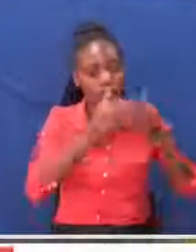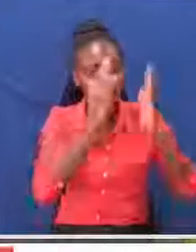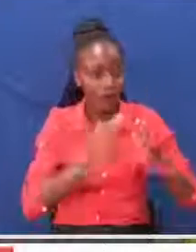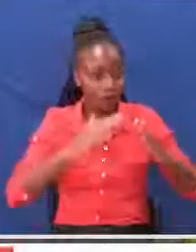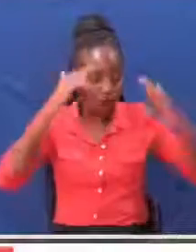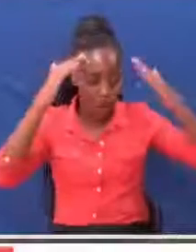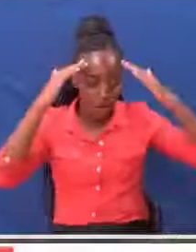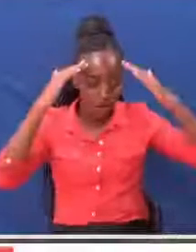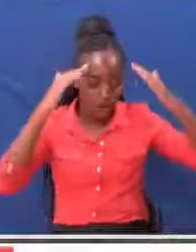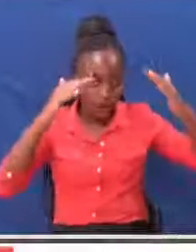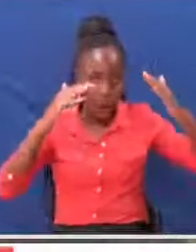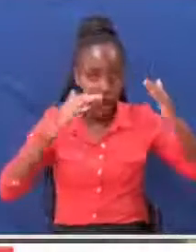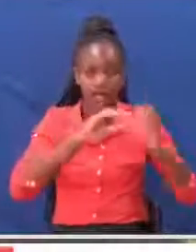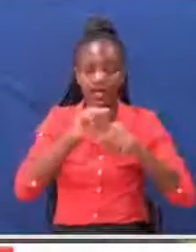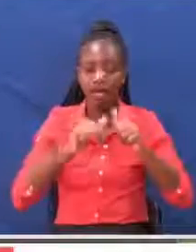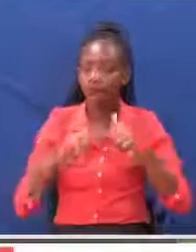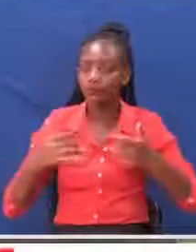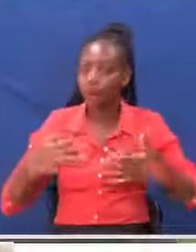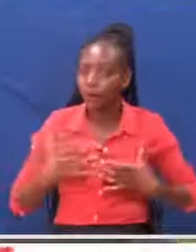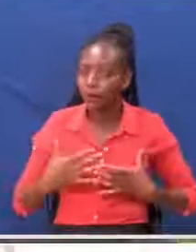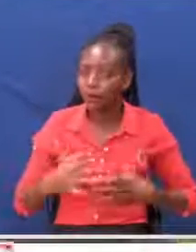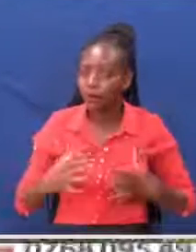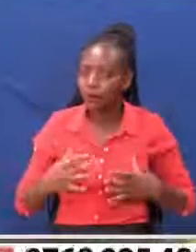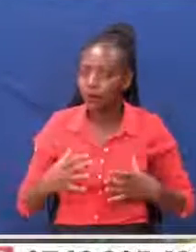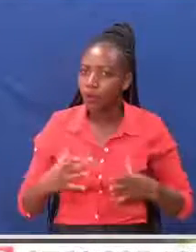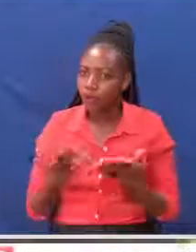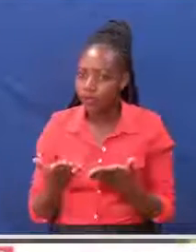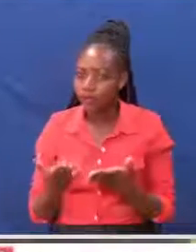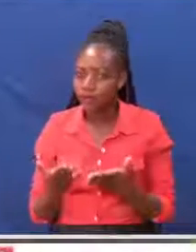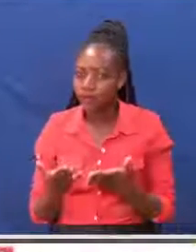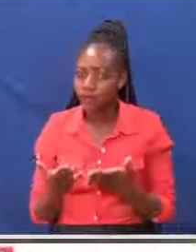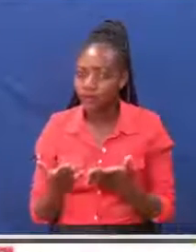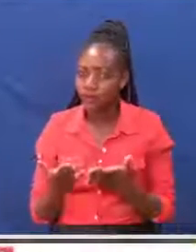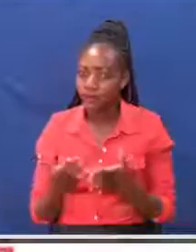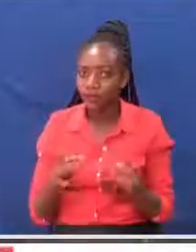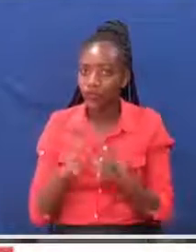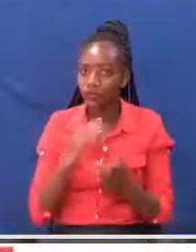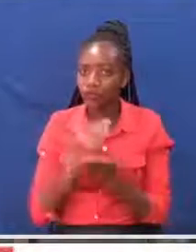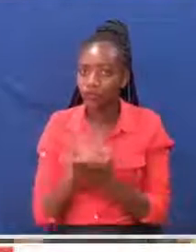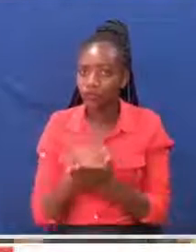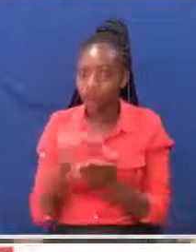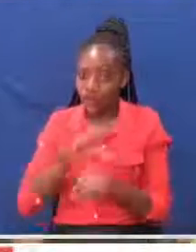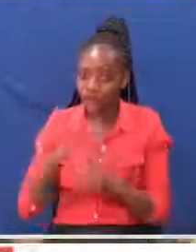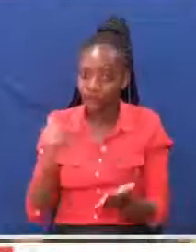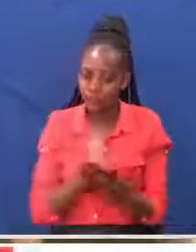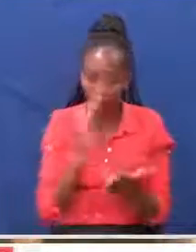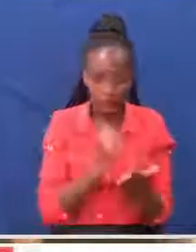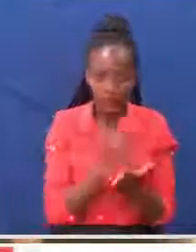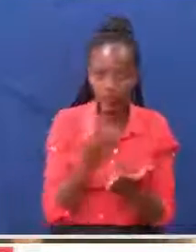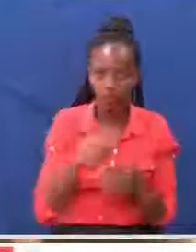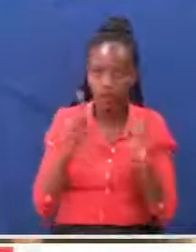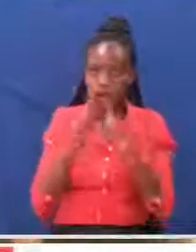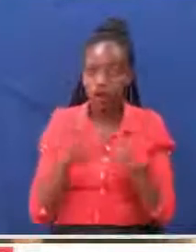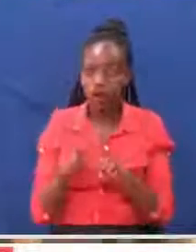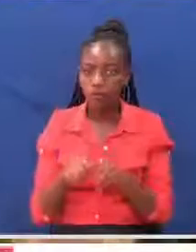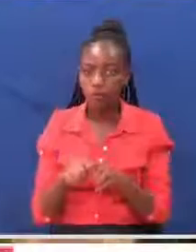kwa watu wa Bondeni wapate ngaa kazi hizi za mikono kidogo kidogo. Wakati huo meneja wa